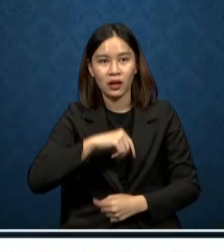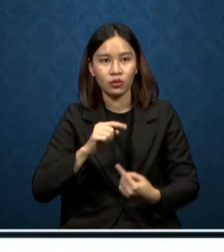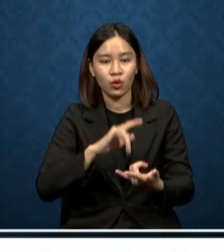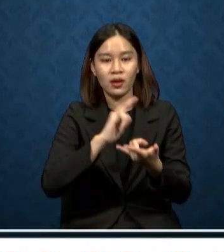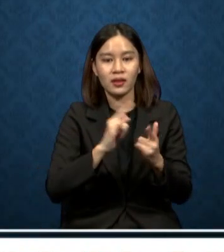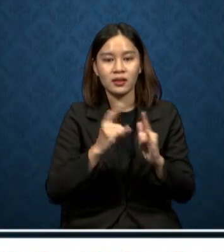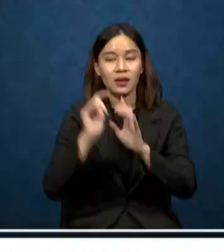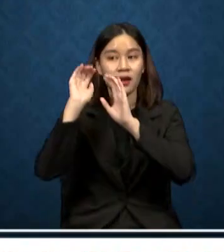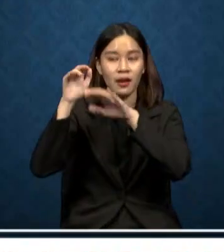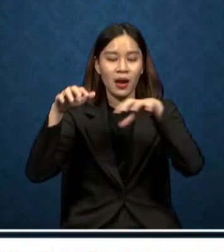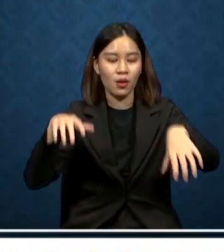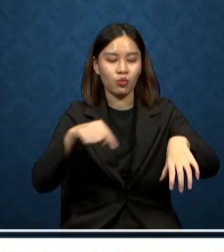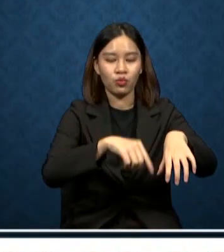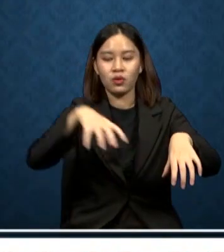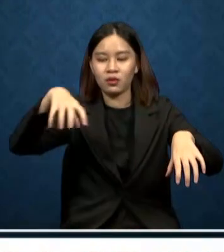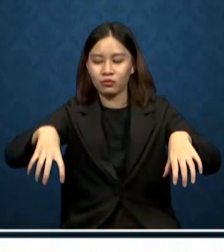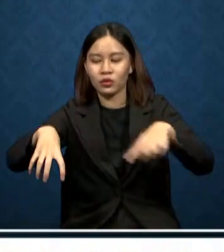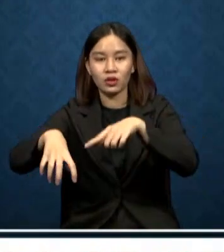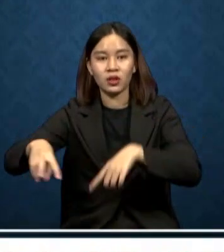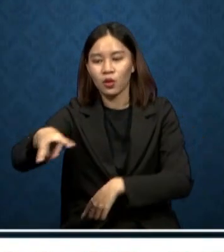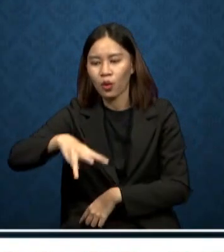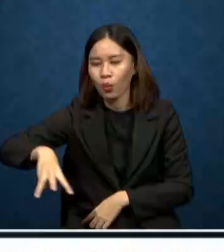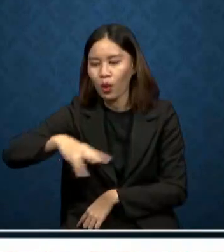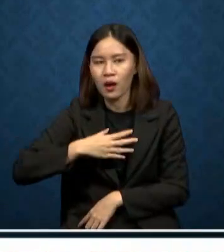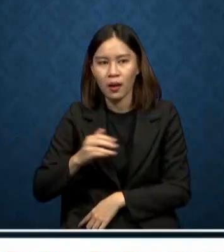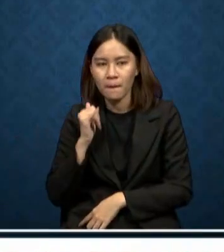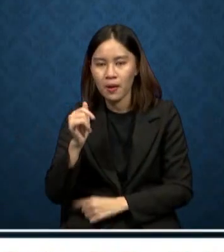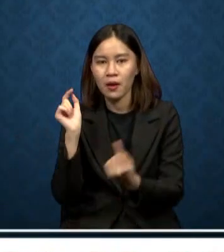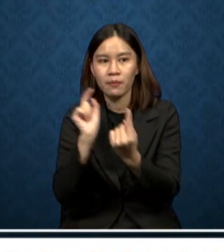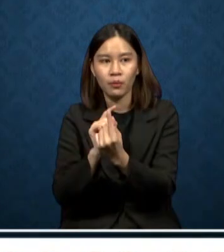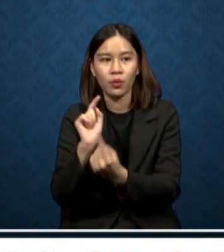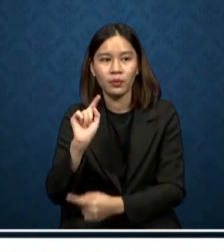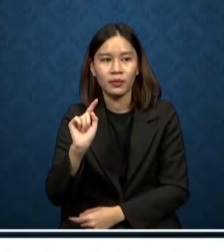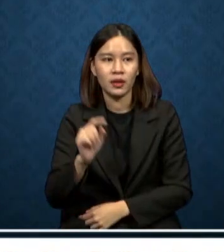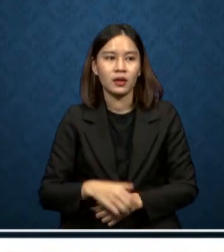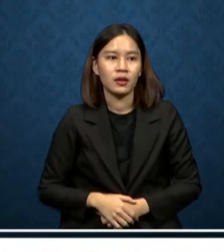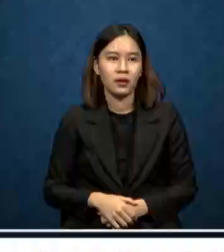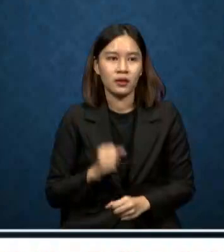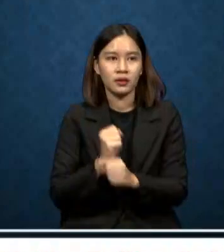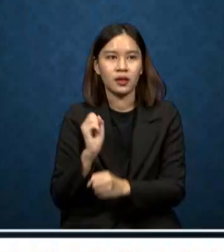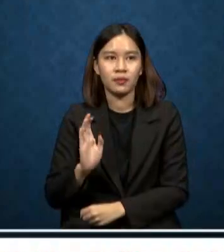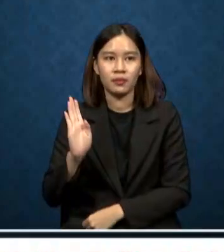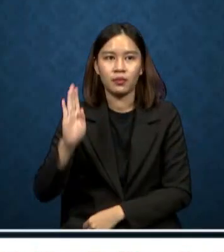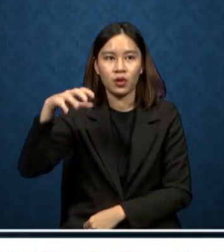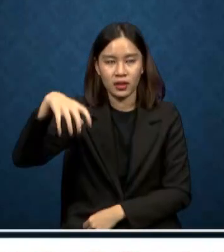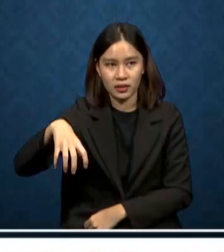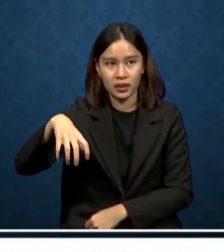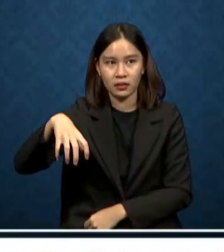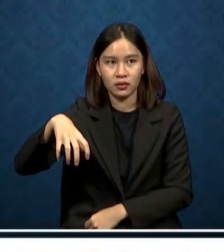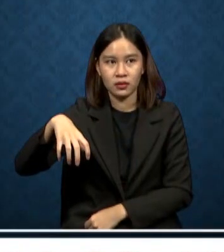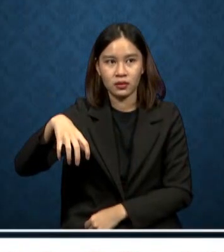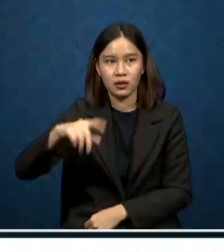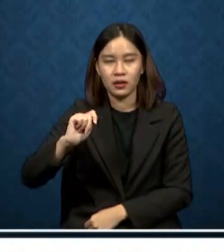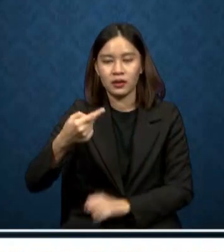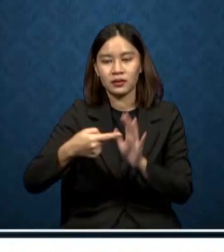็ท่านที่ราษพาวตอนนมที่วางว่างอยู่เราไปพบกับเลมิตเกศษ บรษัทธัญาโอสด วิศากิเพื่อสังค